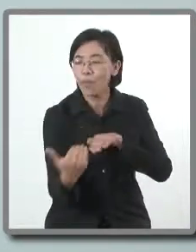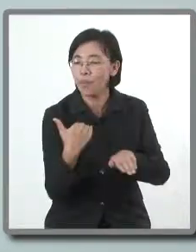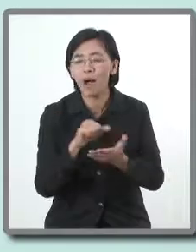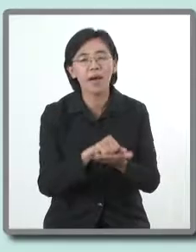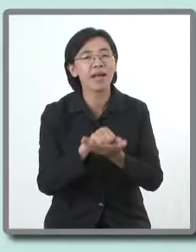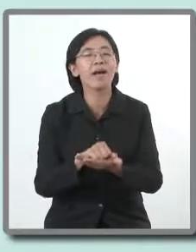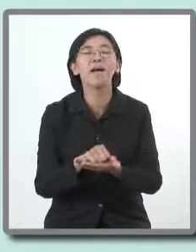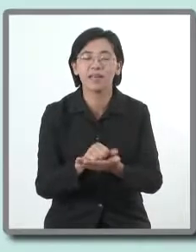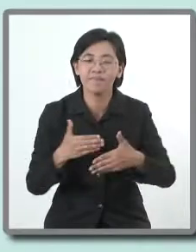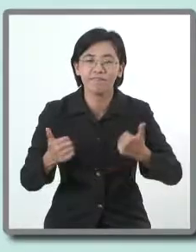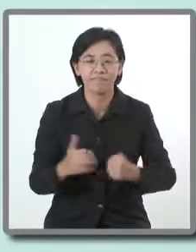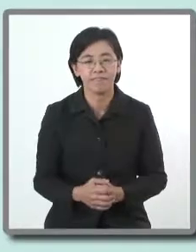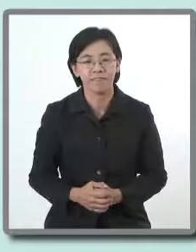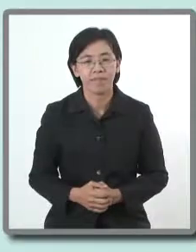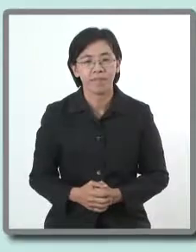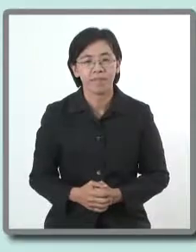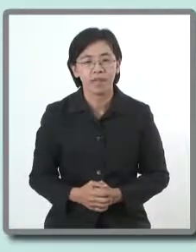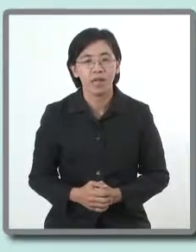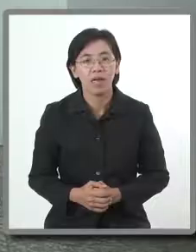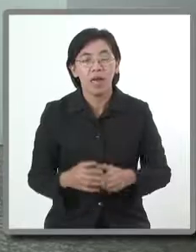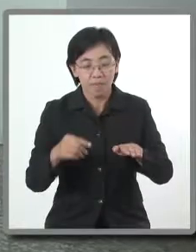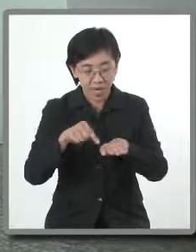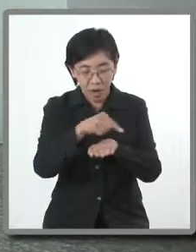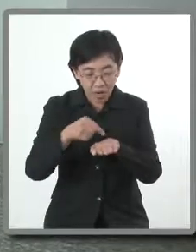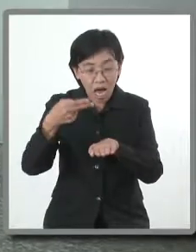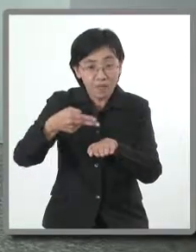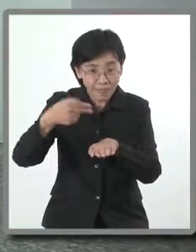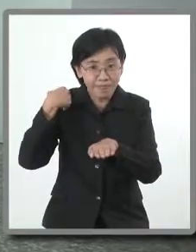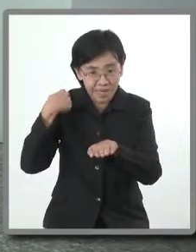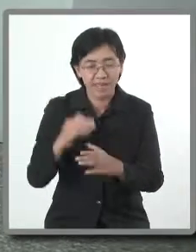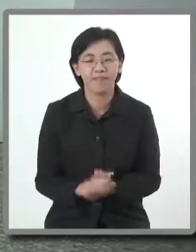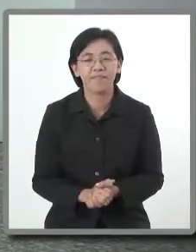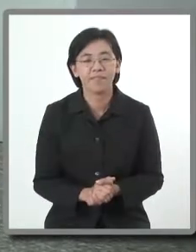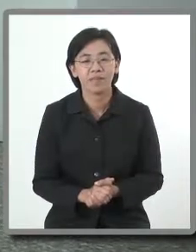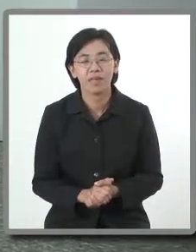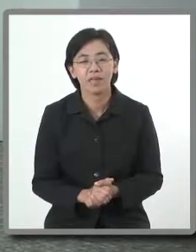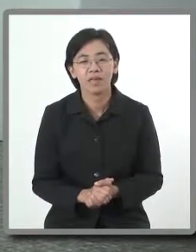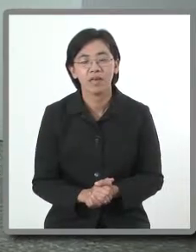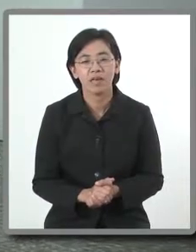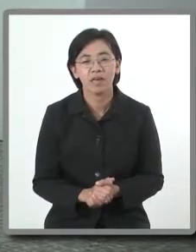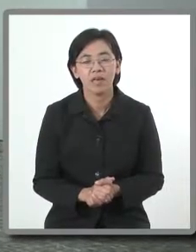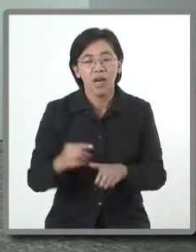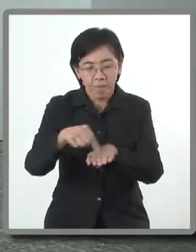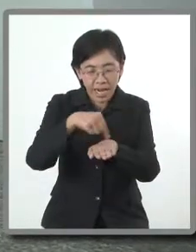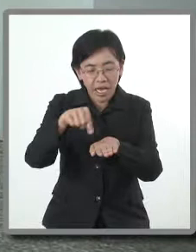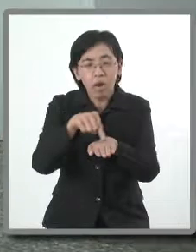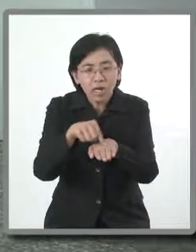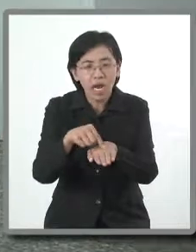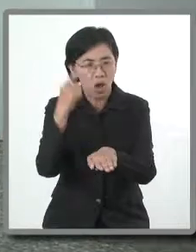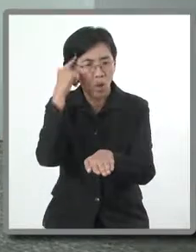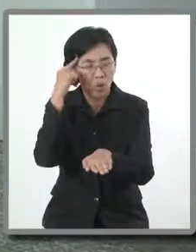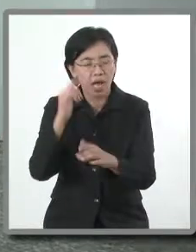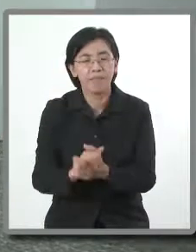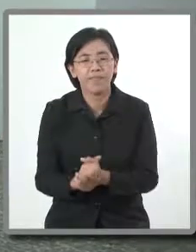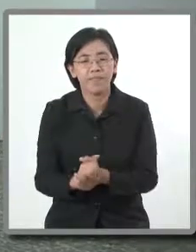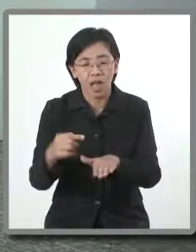ครับ ในส่วนของกล้องวงจรปิดก็มี ก็มีครับ มีห้า เกิดเหตุอะไรต่างๆในรถเราสามารถภ